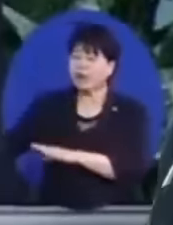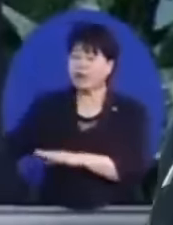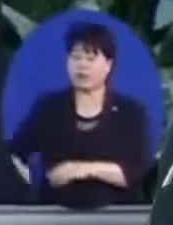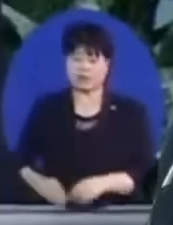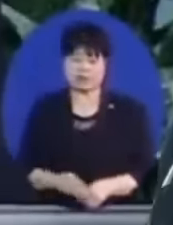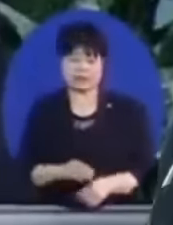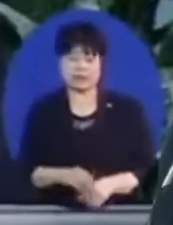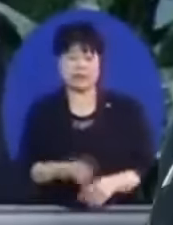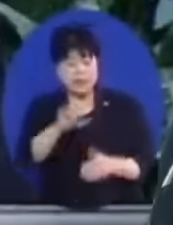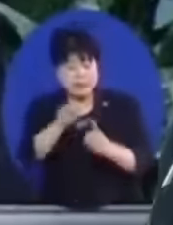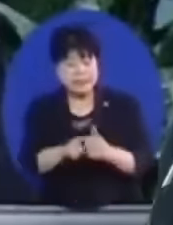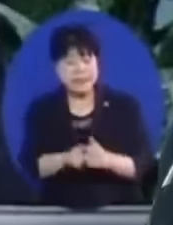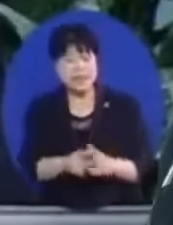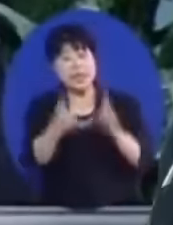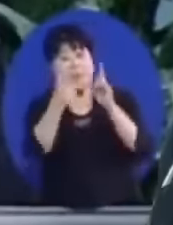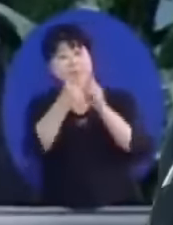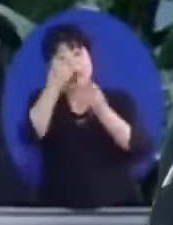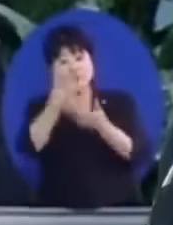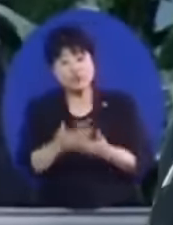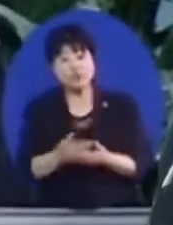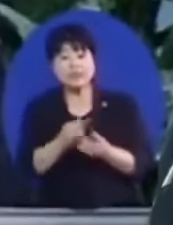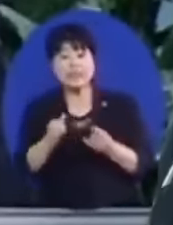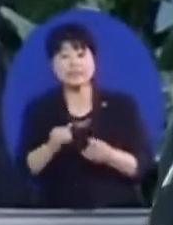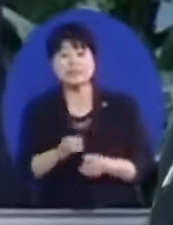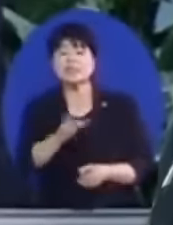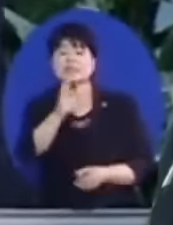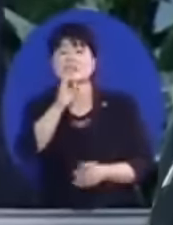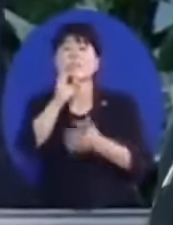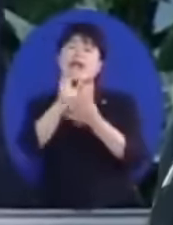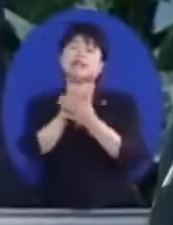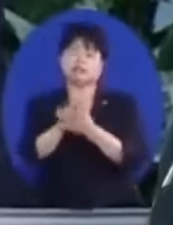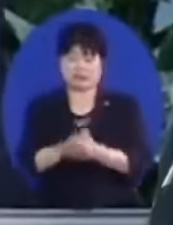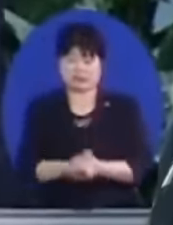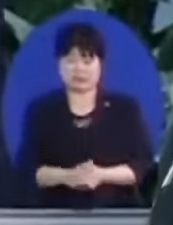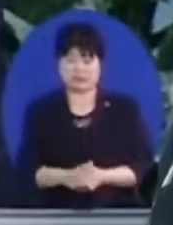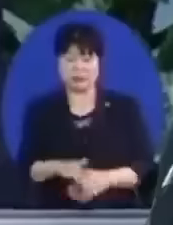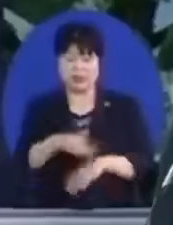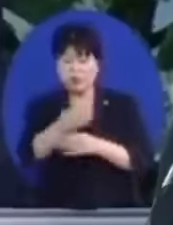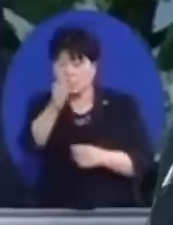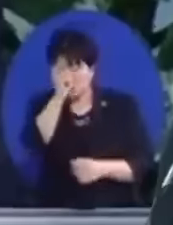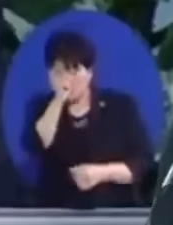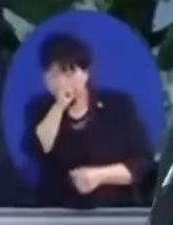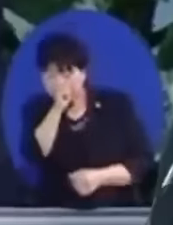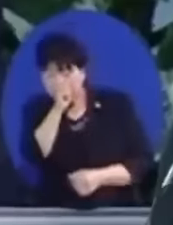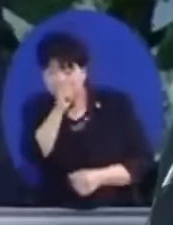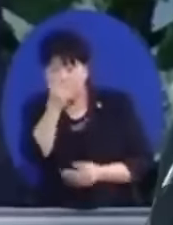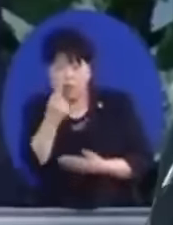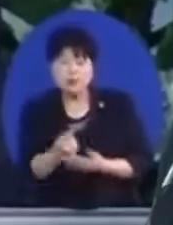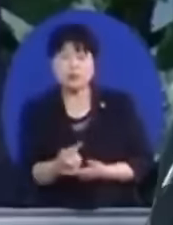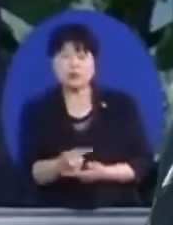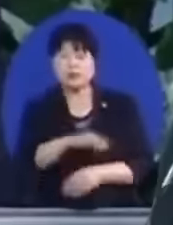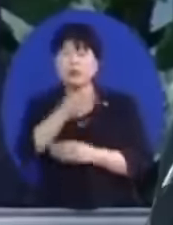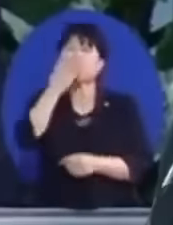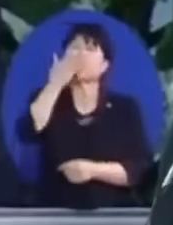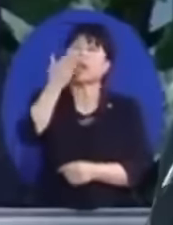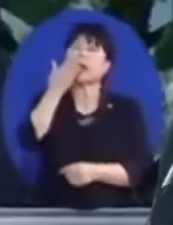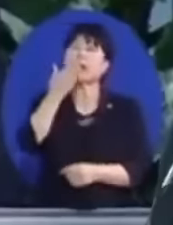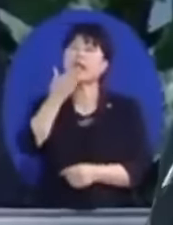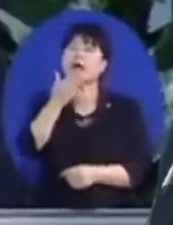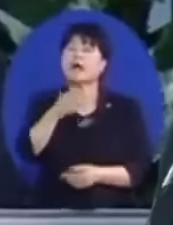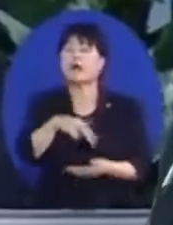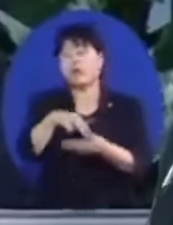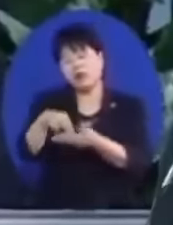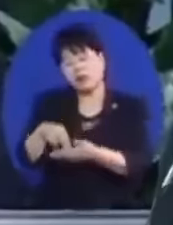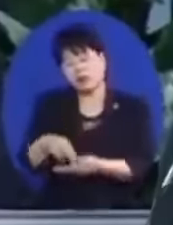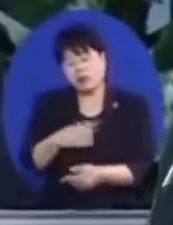돌릴 때 그때 날 찾아와 주는 것입니다. 다 날 좋아할 때 찾아오는 것은 누구든지 할 수 있지요. 내가 가장